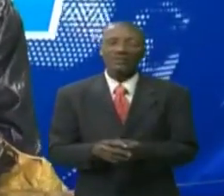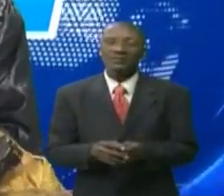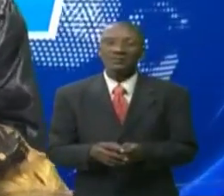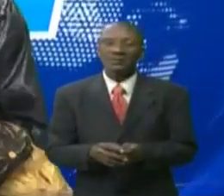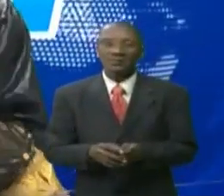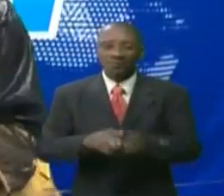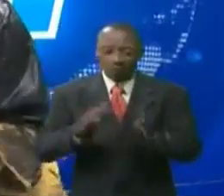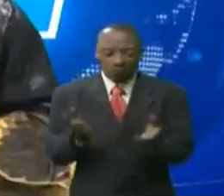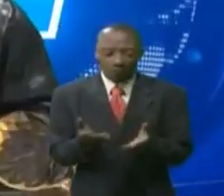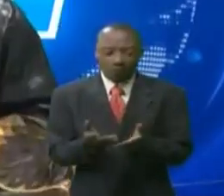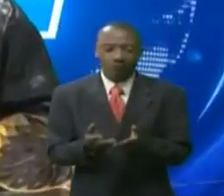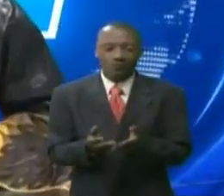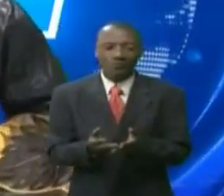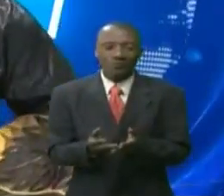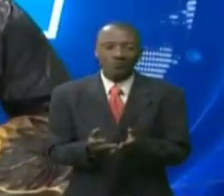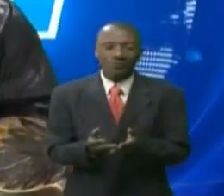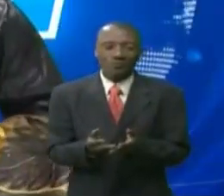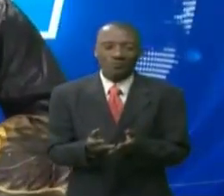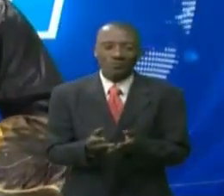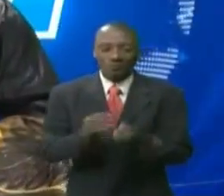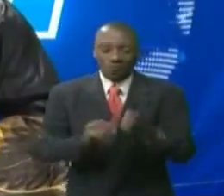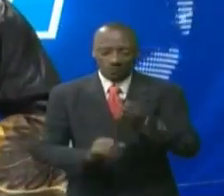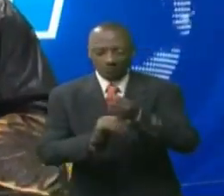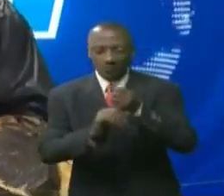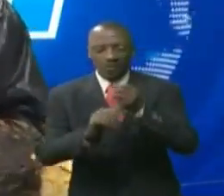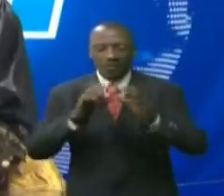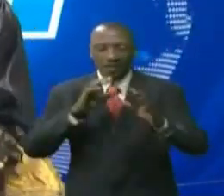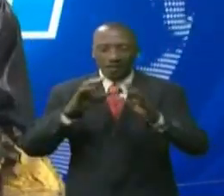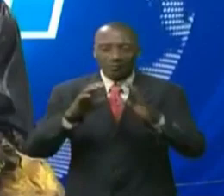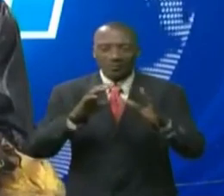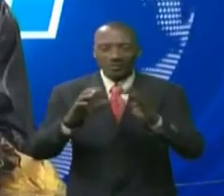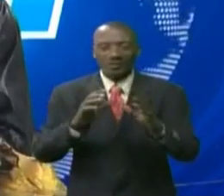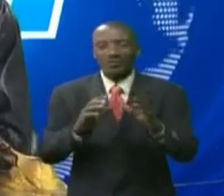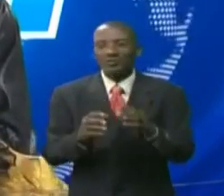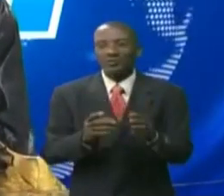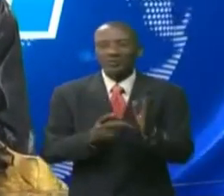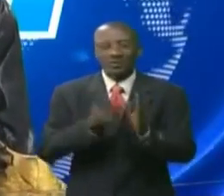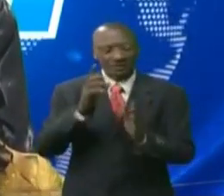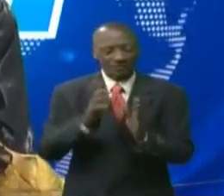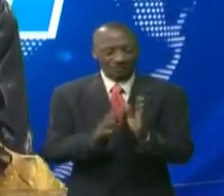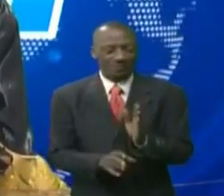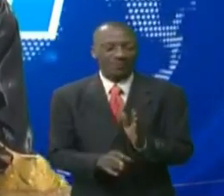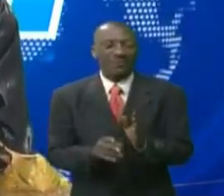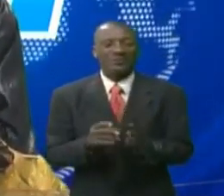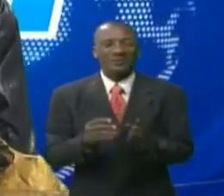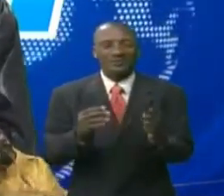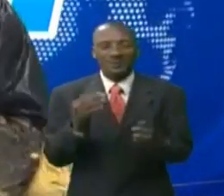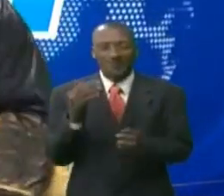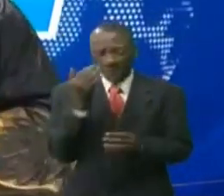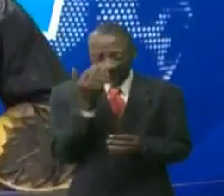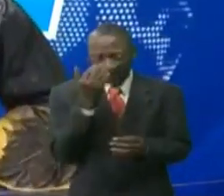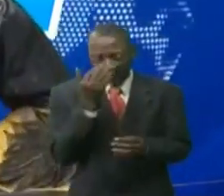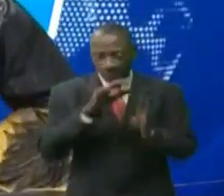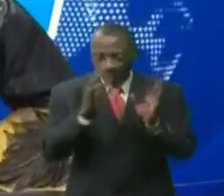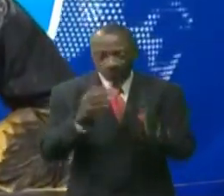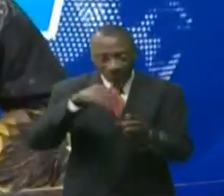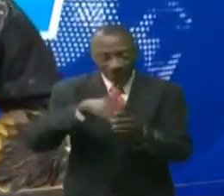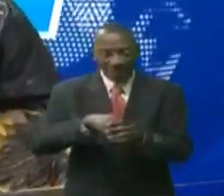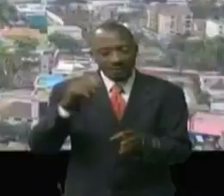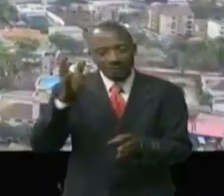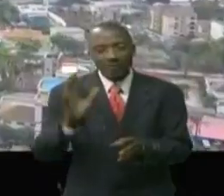sur la gouvernance de la transformation économique des développements à Zongo dans le Congo central reportage